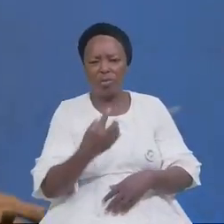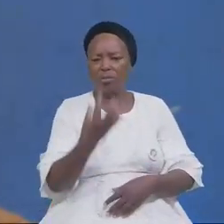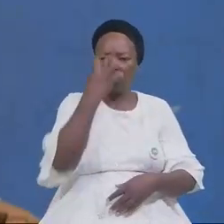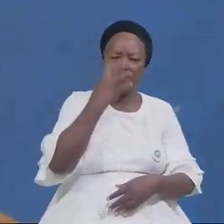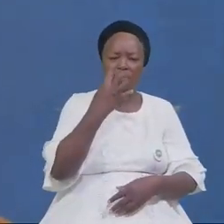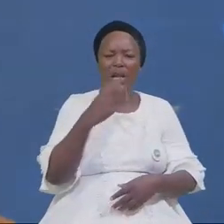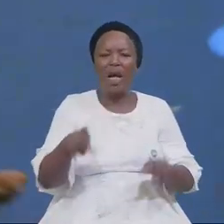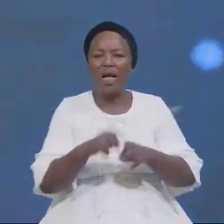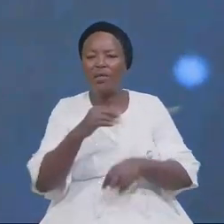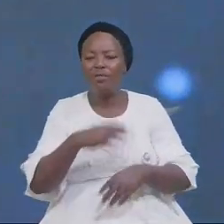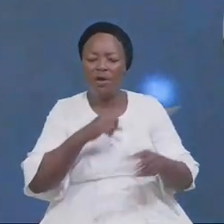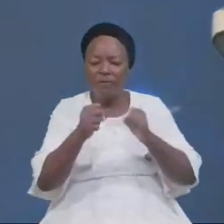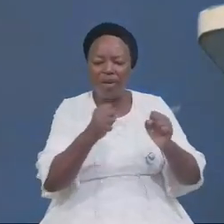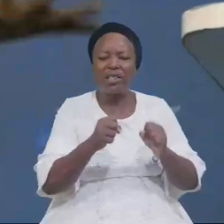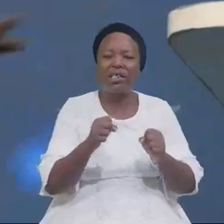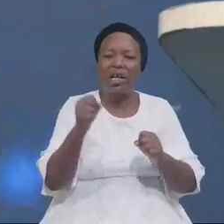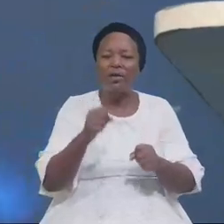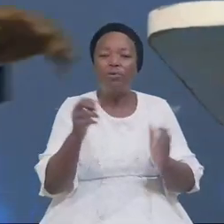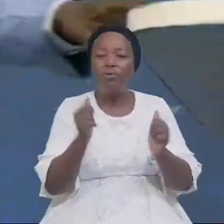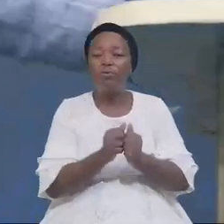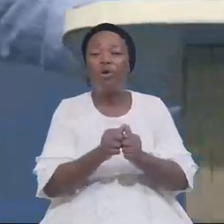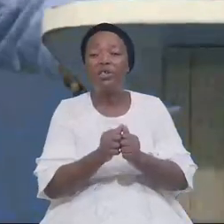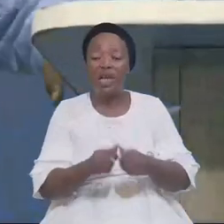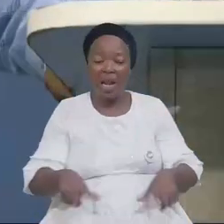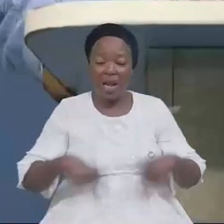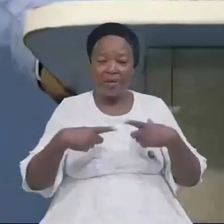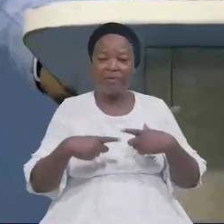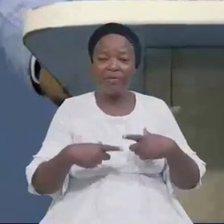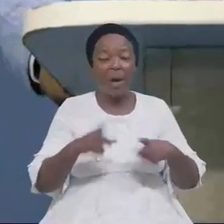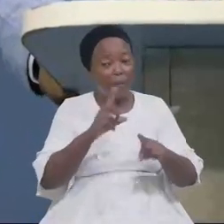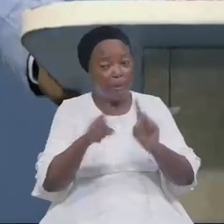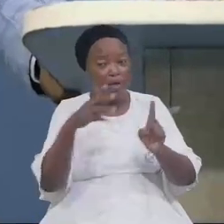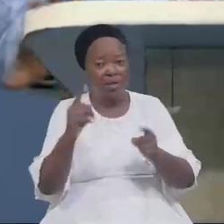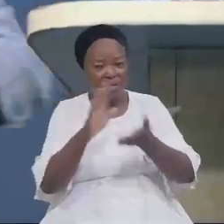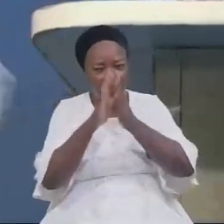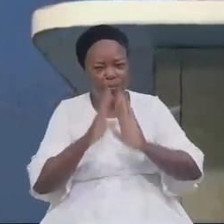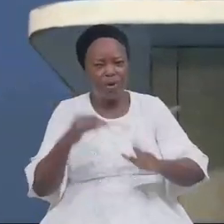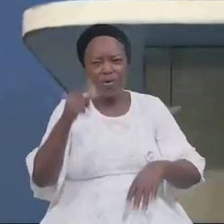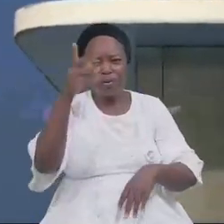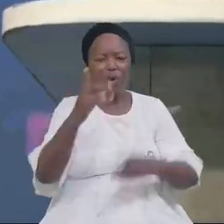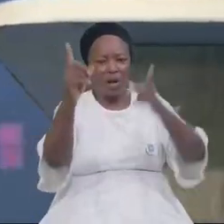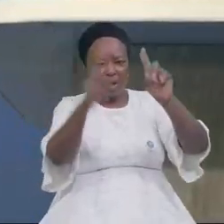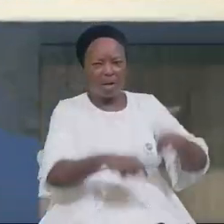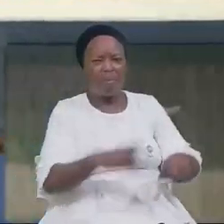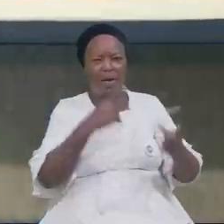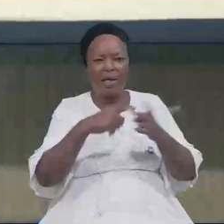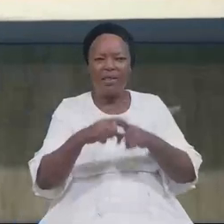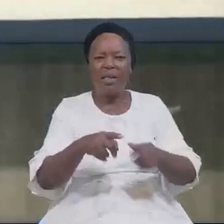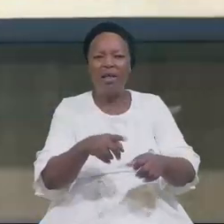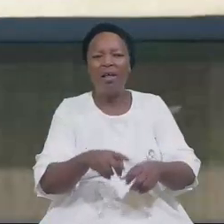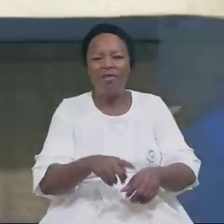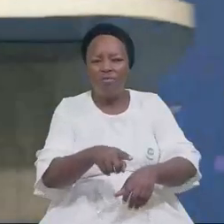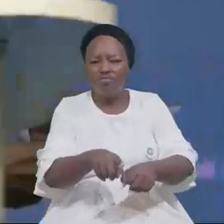chaque fois énervé comme si tu luttes contre la vie, mais la paix de Dieu vient et la